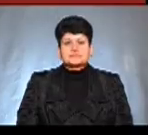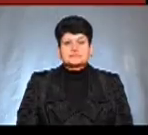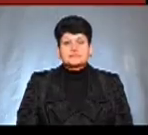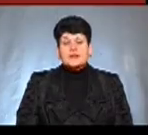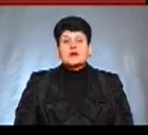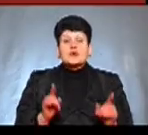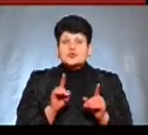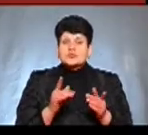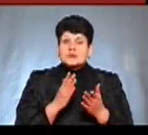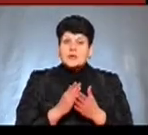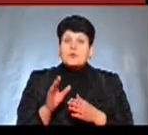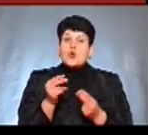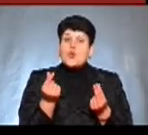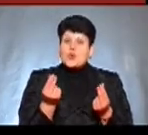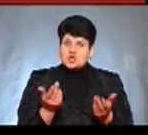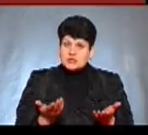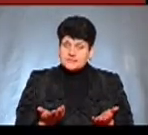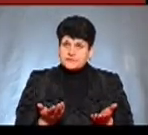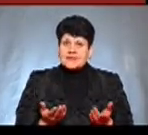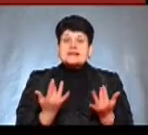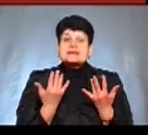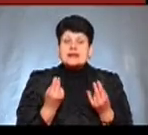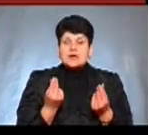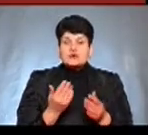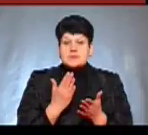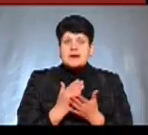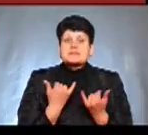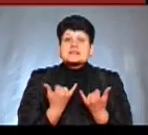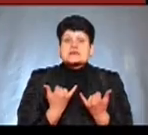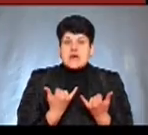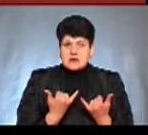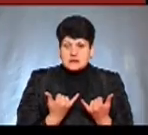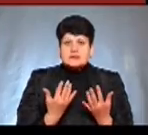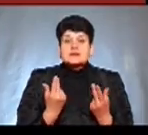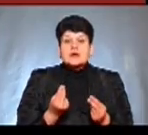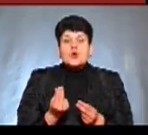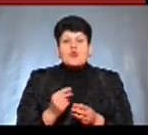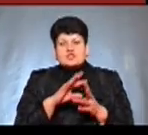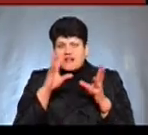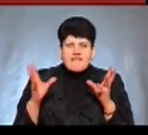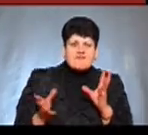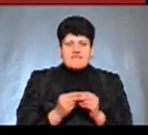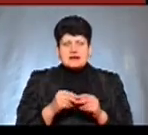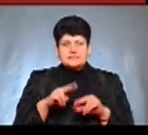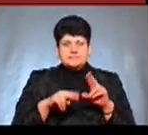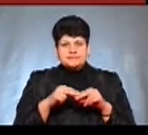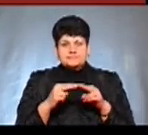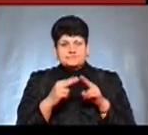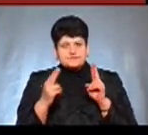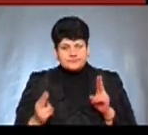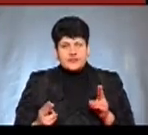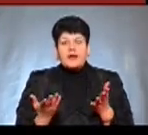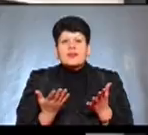Власне, якщо йдеться про кошти, скільки грошей маємо зараз, скільки вартує весь проект і де можна